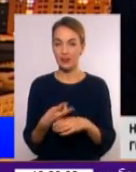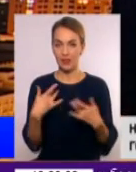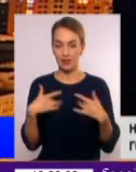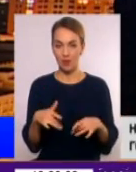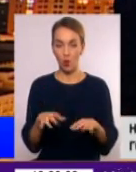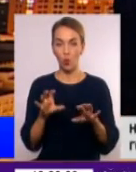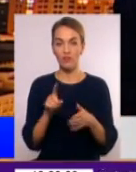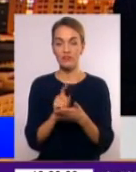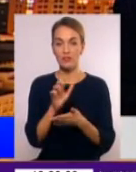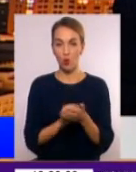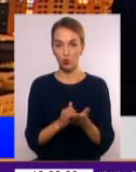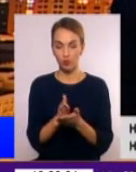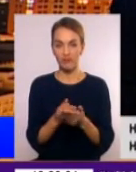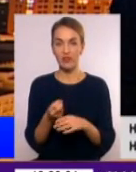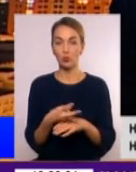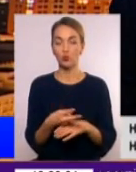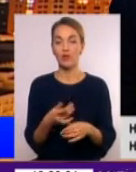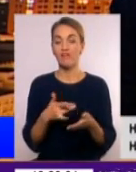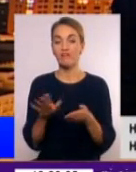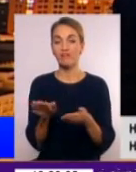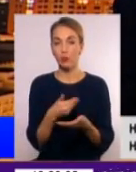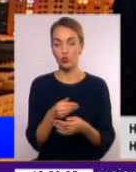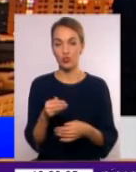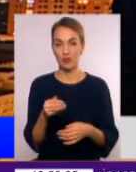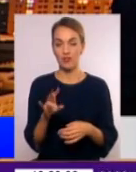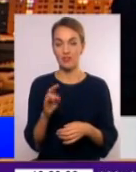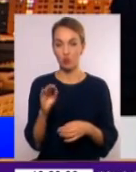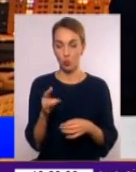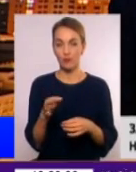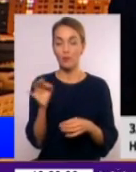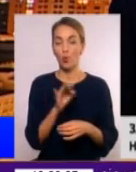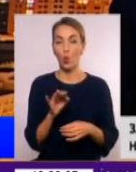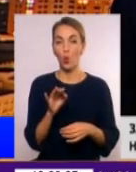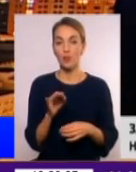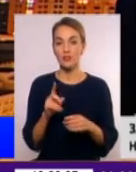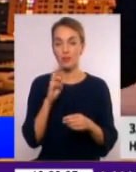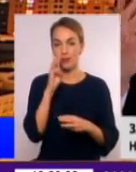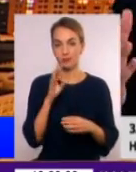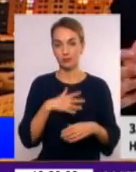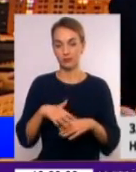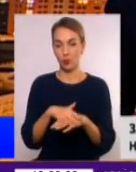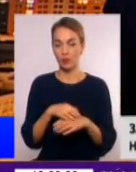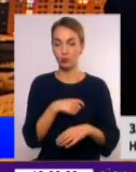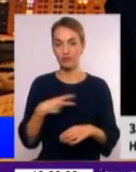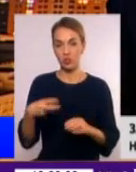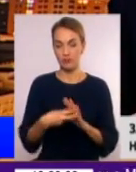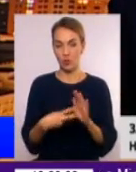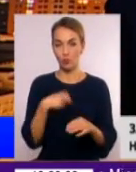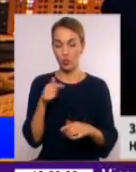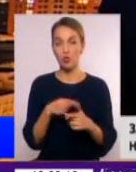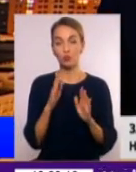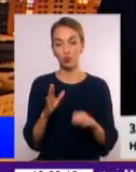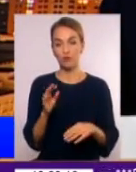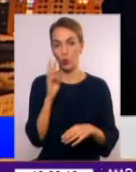про виключення Надії Савченко з Комітету нацоборони і безпеки, і про заробітні плати народних депутатів у 2017 році. Чи будуть